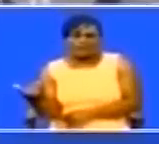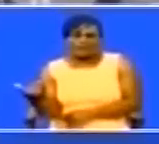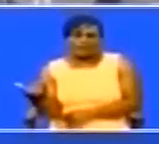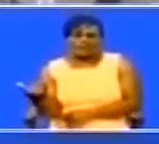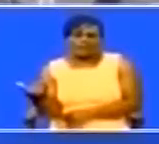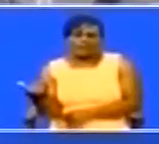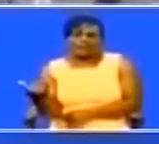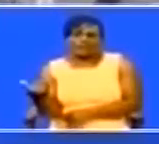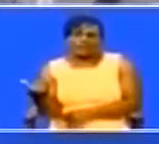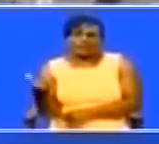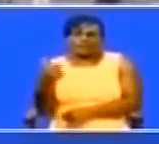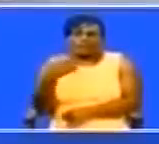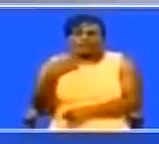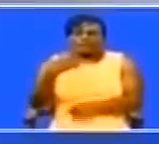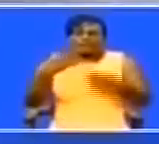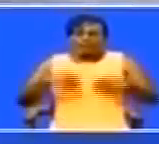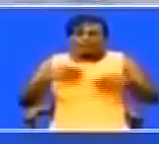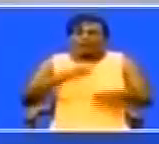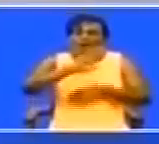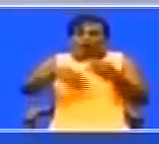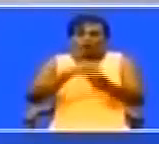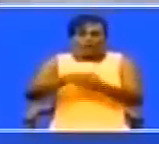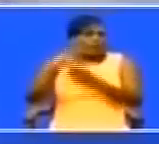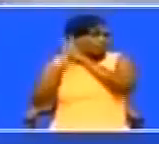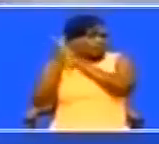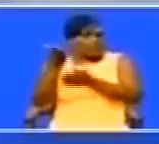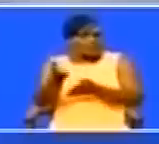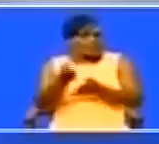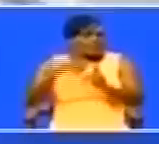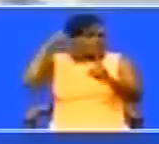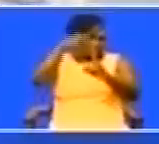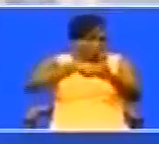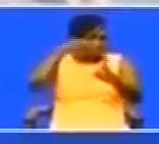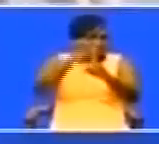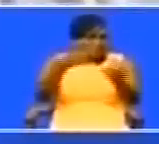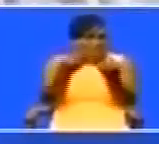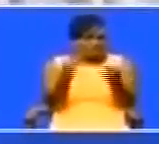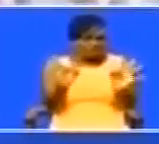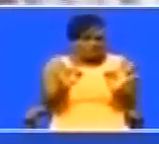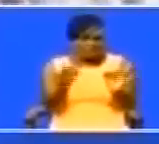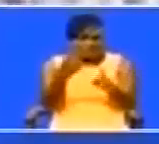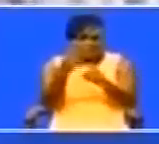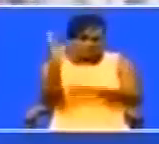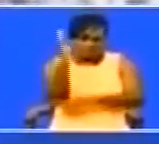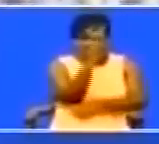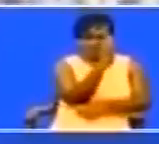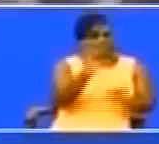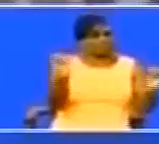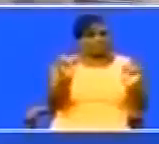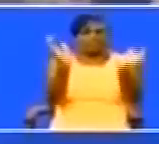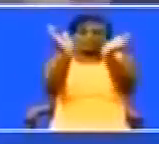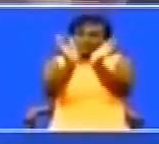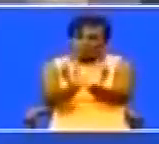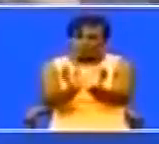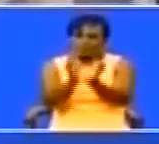majlisi ikiingia ilinipata na hii nywele. Anasema japo hakupigana vita vya uhuru kutoka ndani ya misitu, alikamatwa